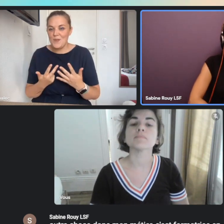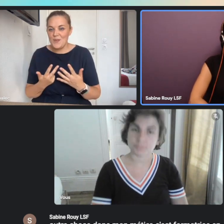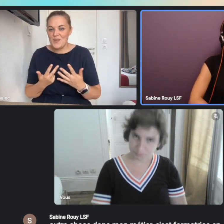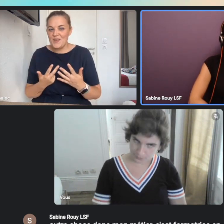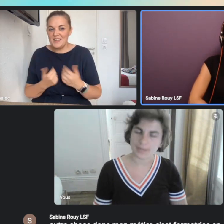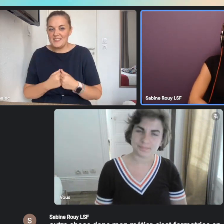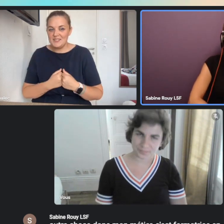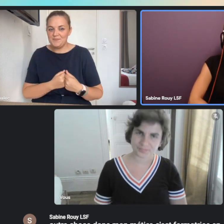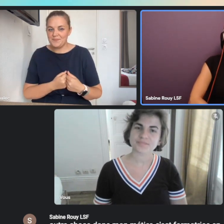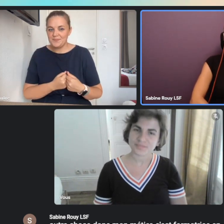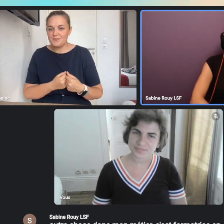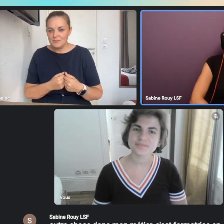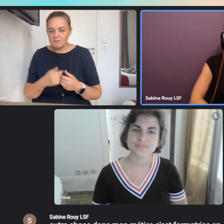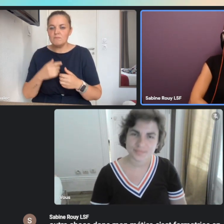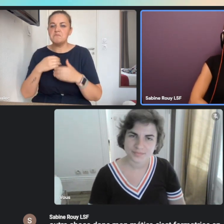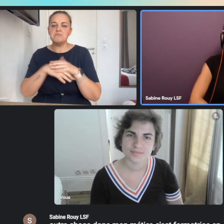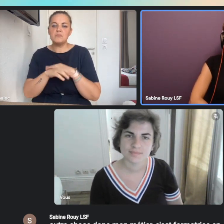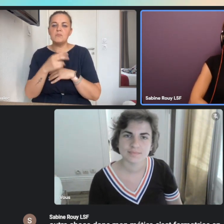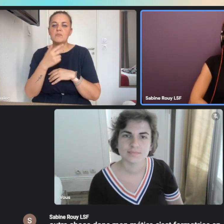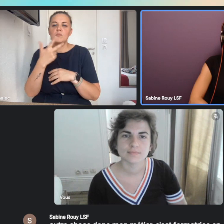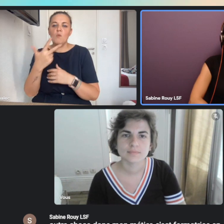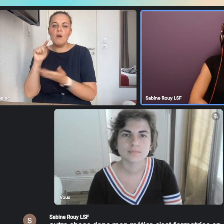formatrice depuis 8 ans. D'accord.